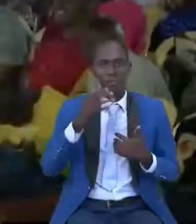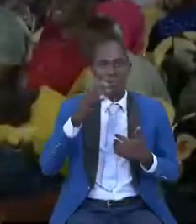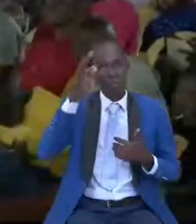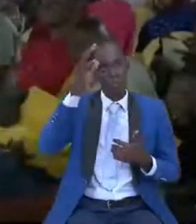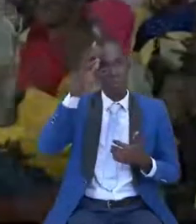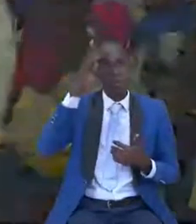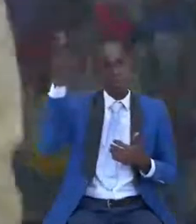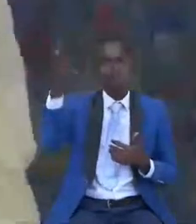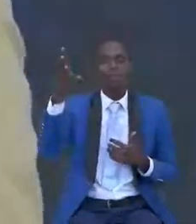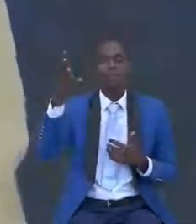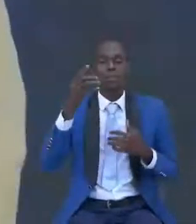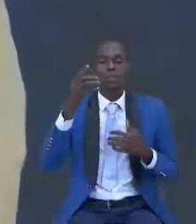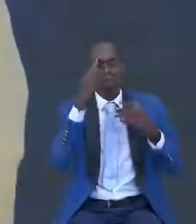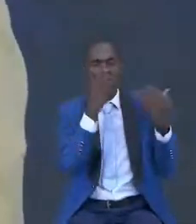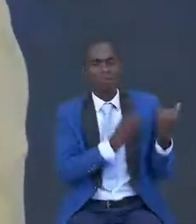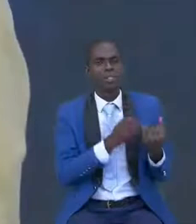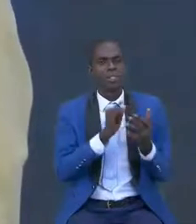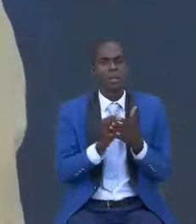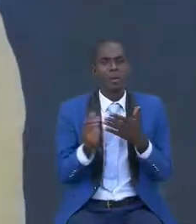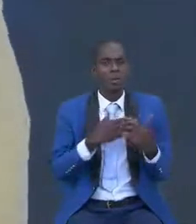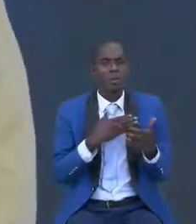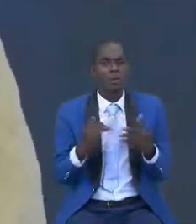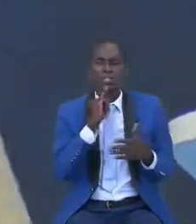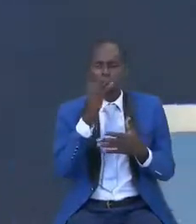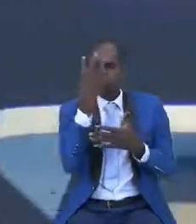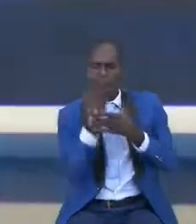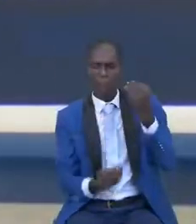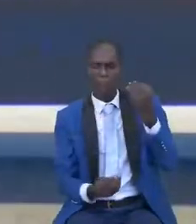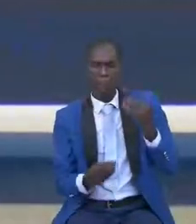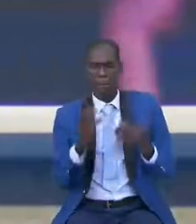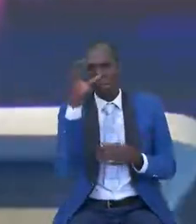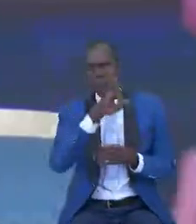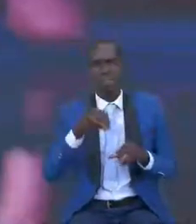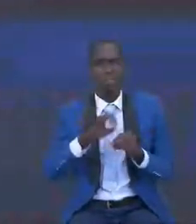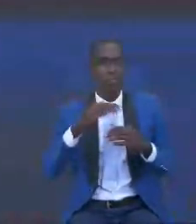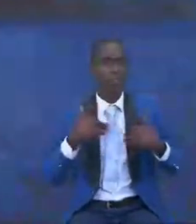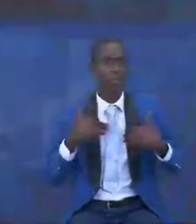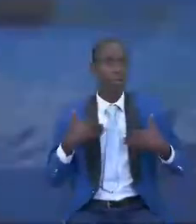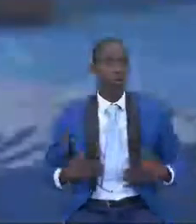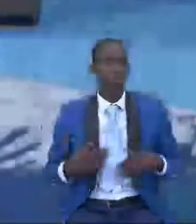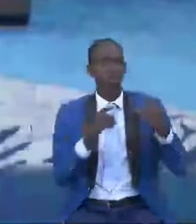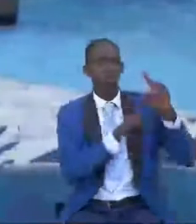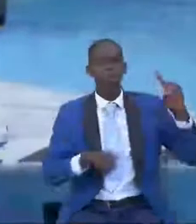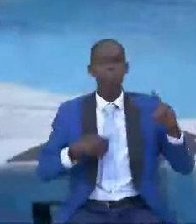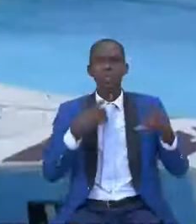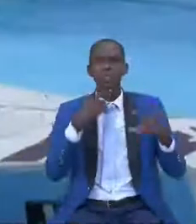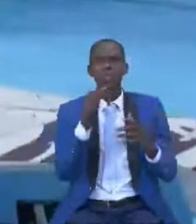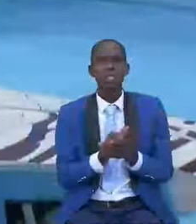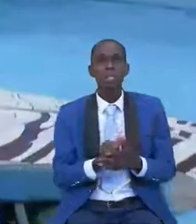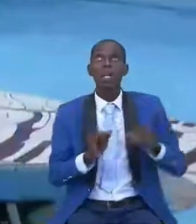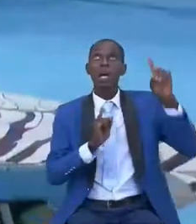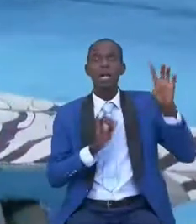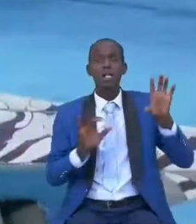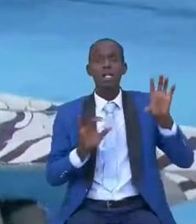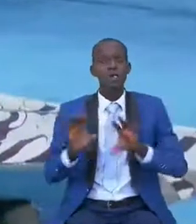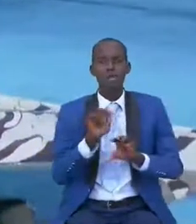Ensuite, vous avez la foi créatrice. Quel que soit ce qui est absent dans votre corps, le Seigneur